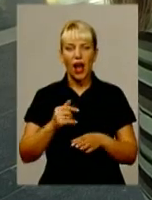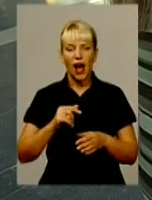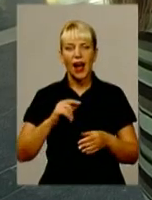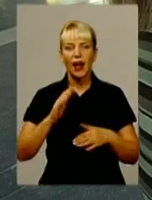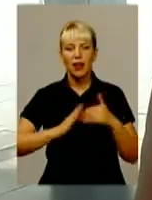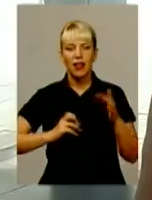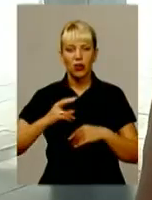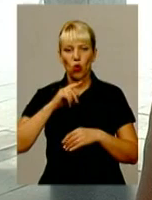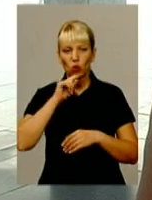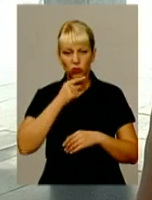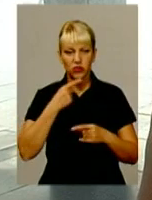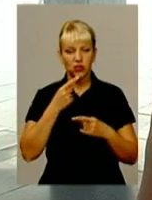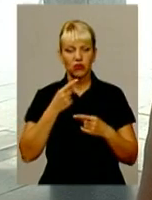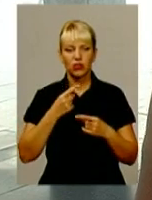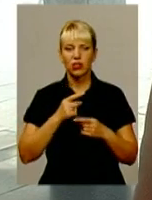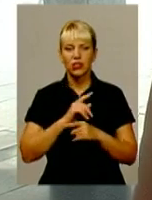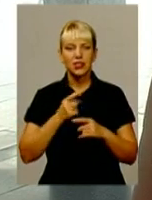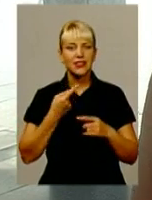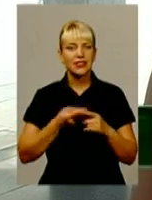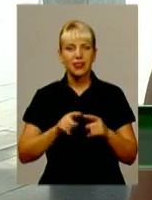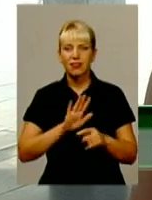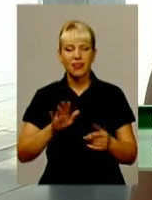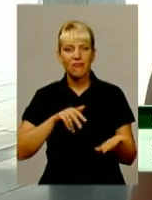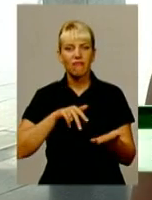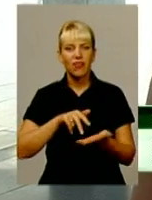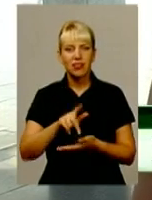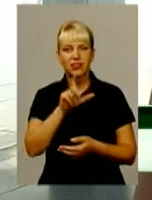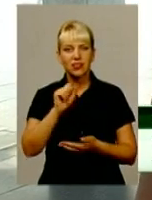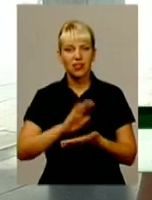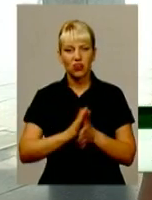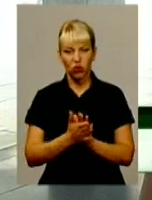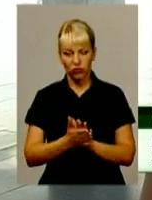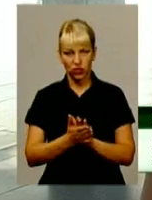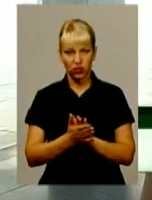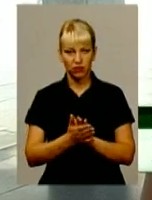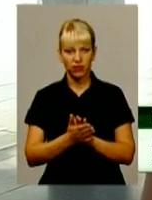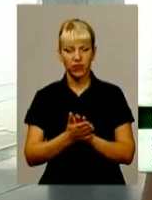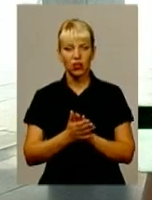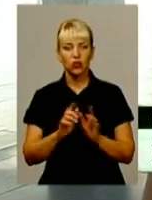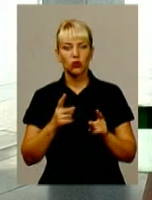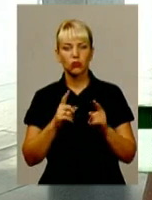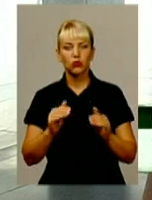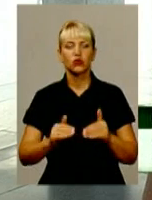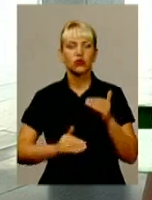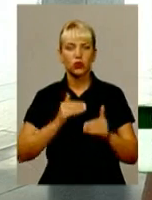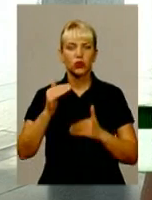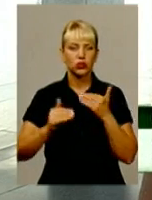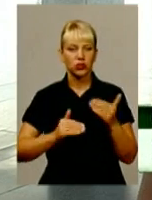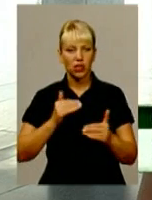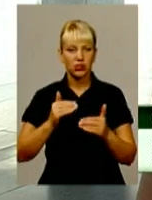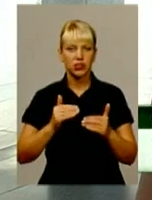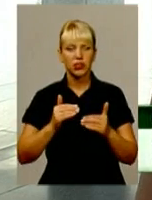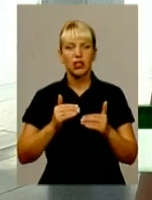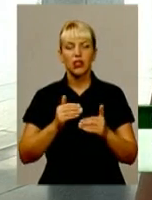оптимістично. «Це не вихід зі становища, тому що інфляційні процеси справді наростають більш потужними темпами,